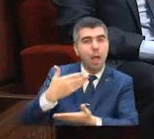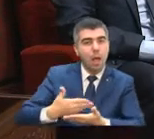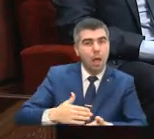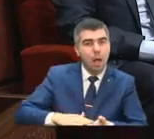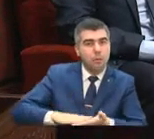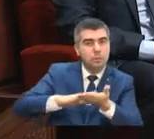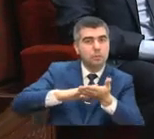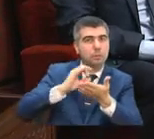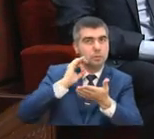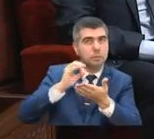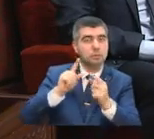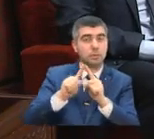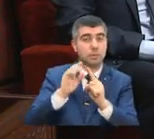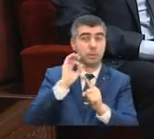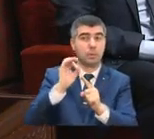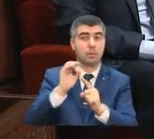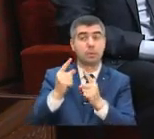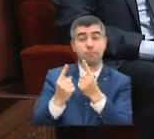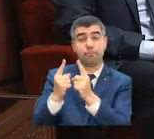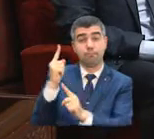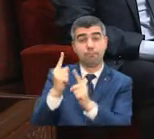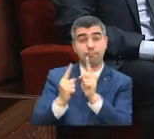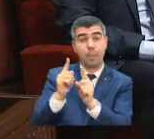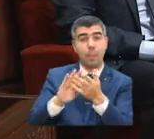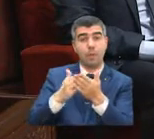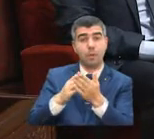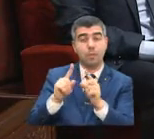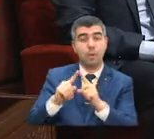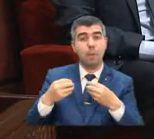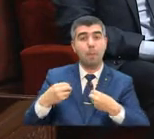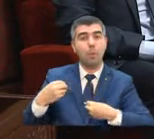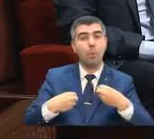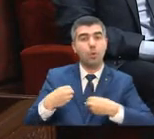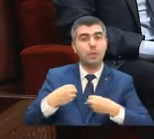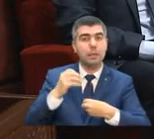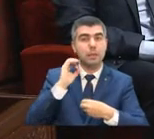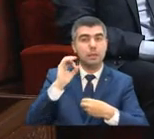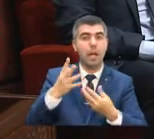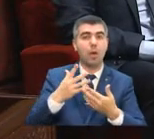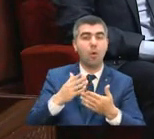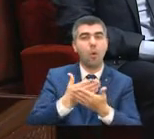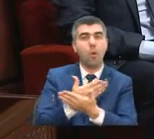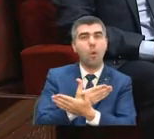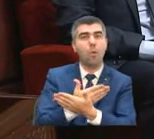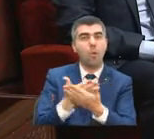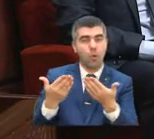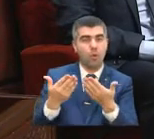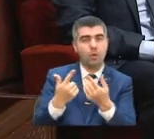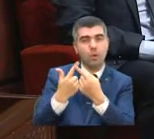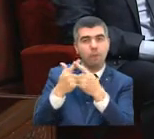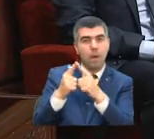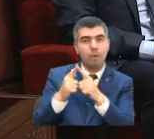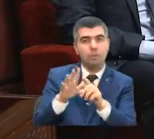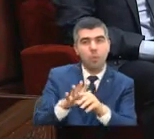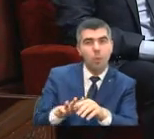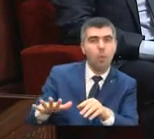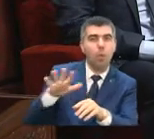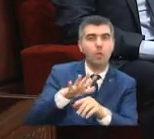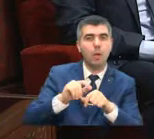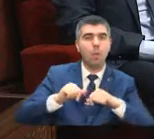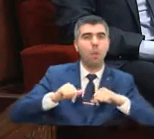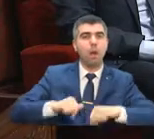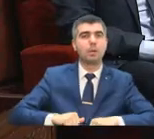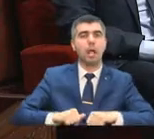نوضعوها على حسب التخصصات. راه هنا إشارات مديرية الموارد البشرية في كافة القطاعات الوزارية باش تكون على بينة